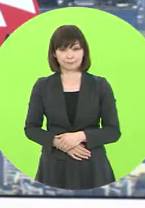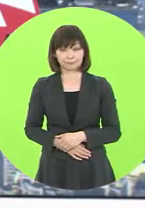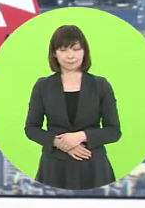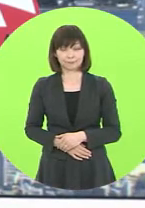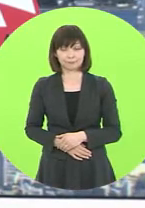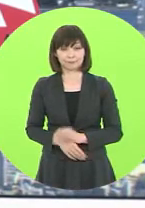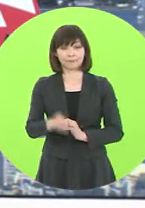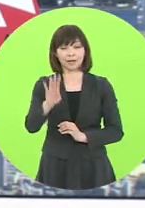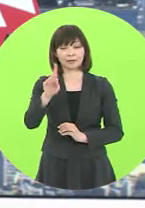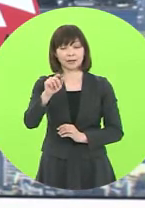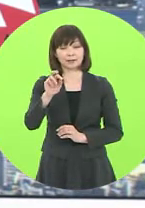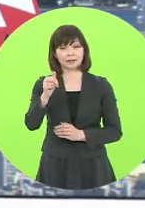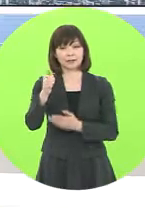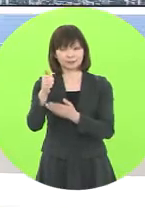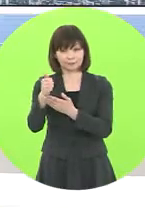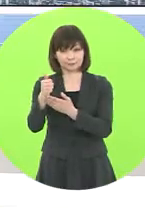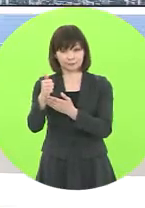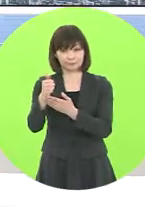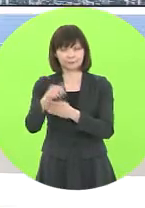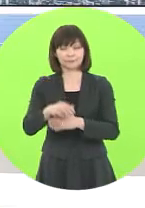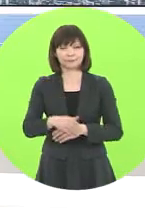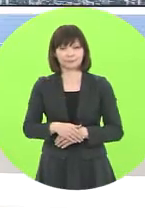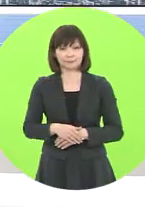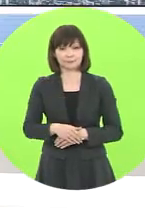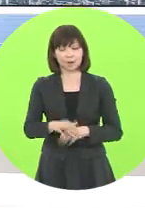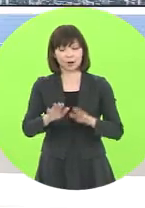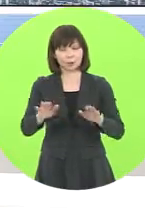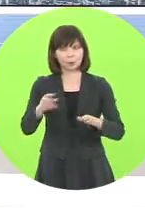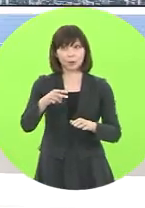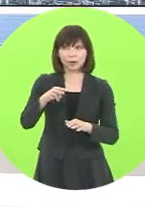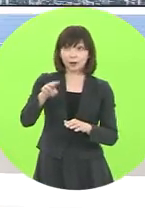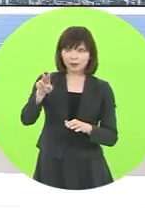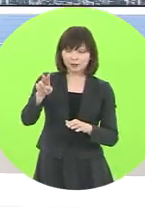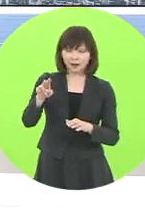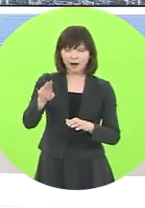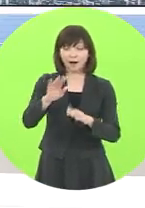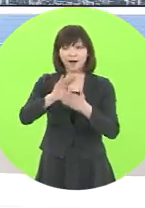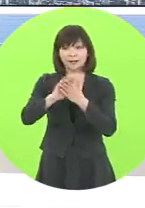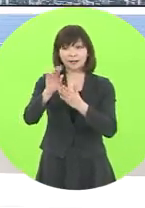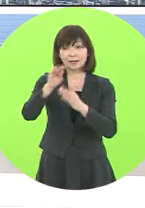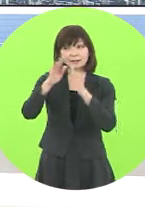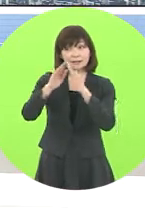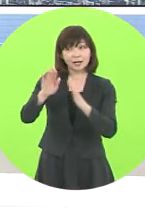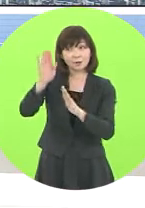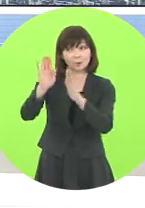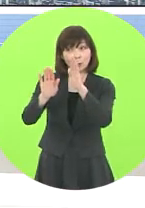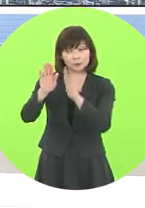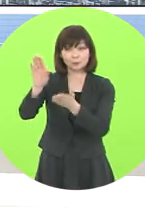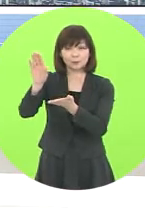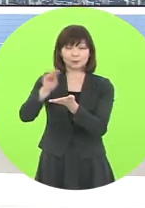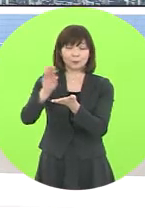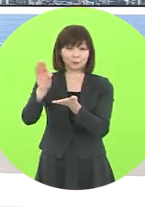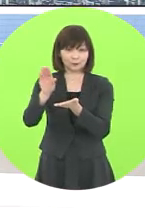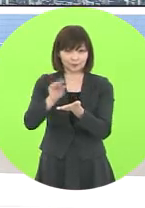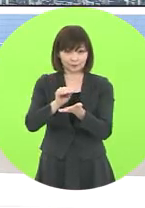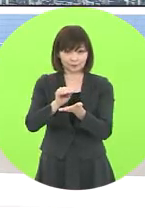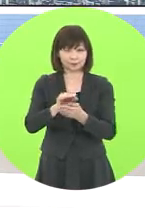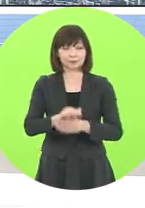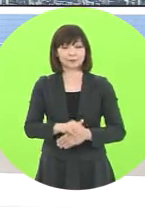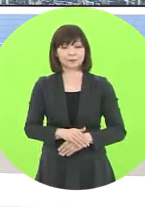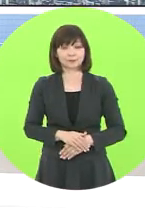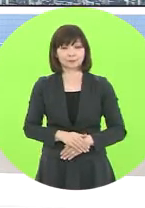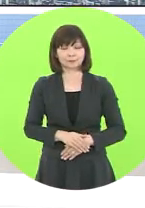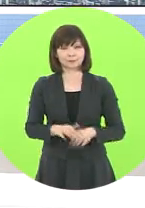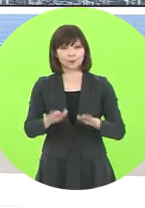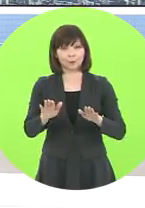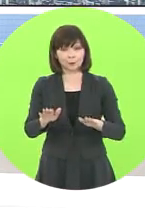ラクター県政くんです。子どもの目線で県議会の出来事をリポートしてくれます。今